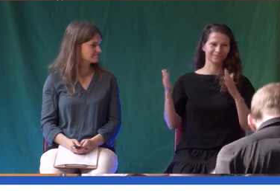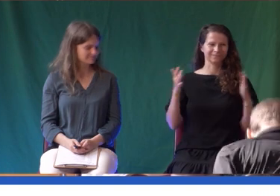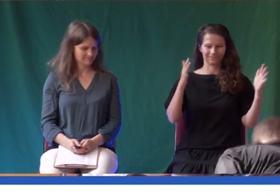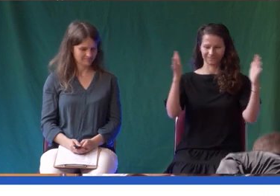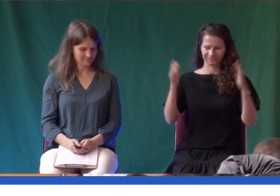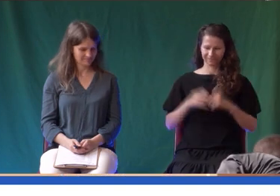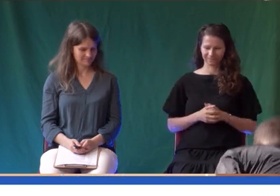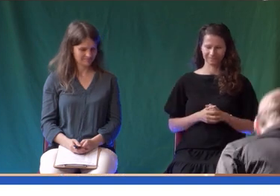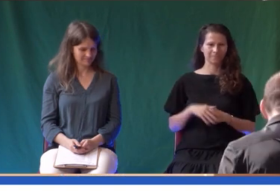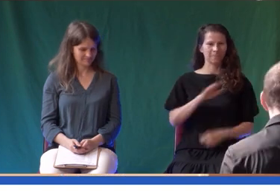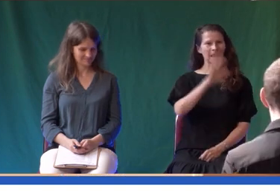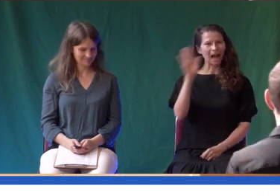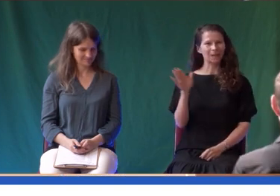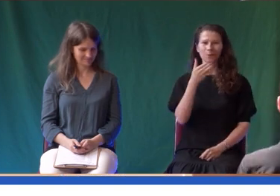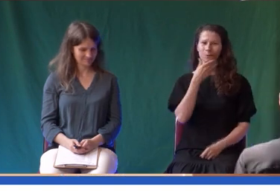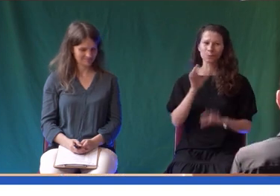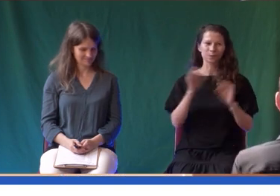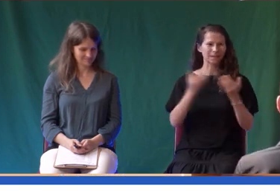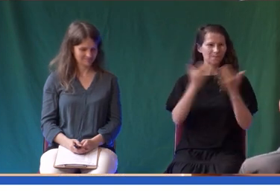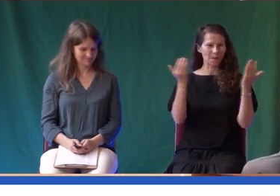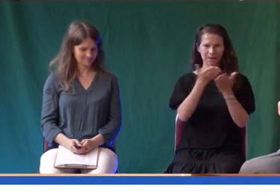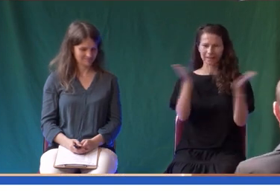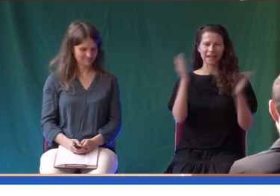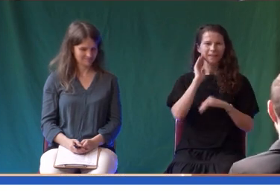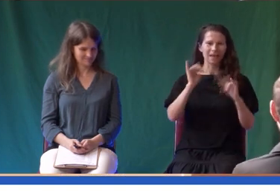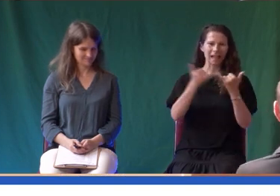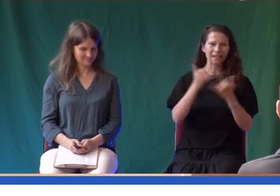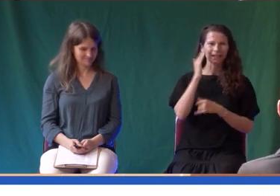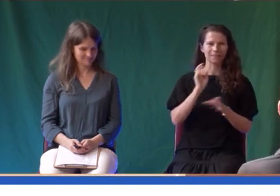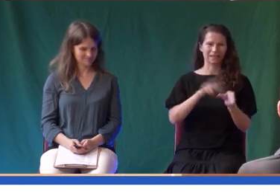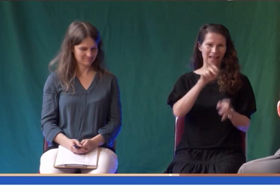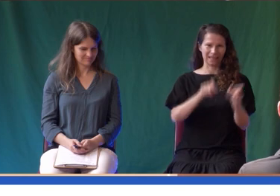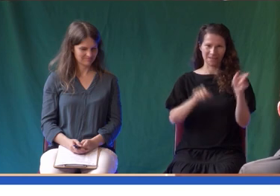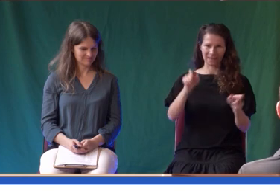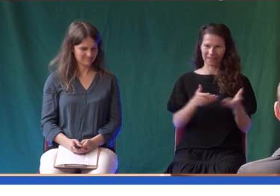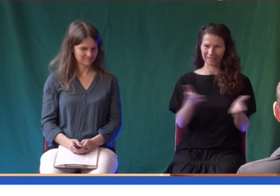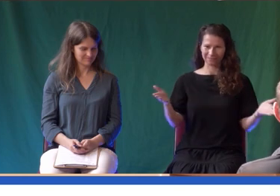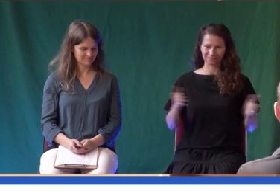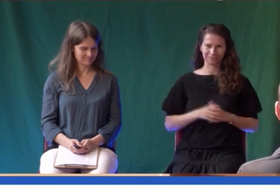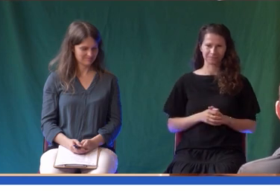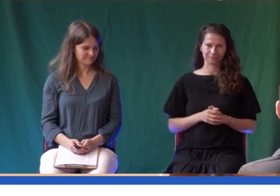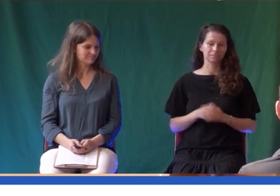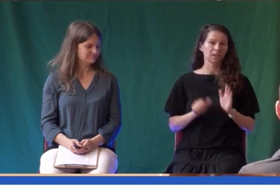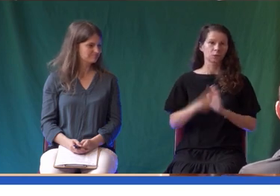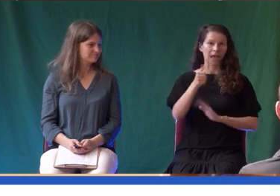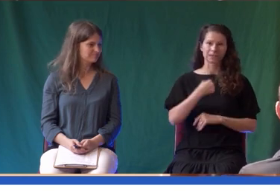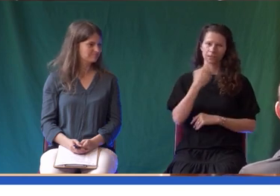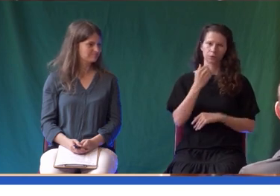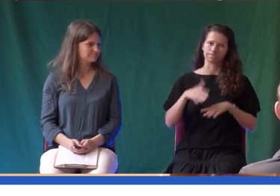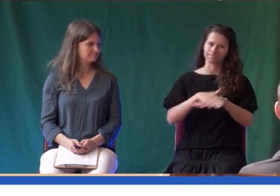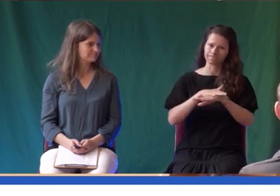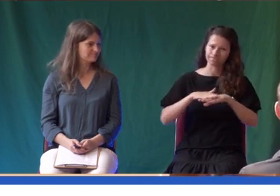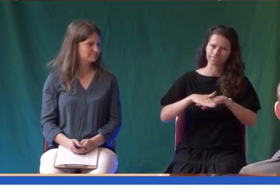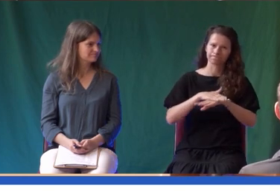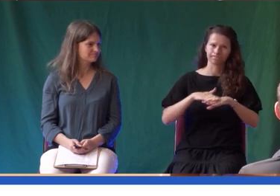danke schön hallo schönen guten Morgen liebe Eltern Liebe teilnehmende zunächst einmal möchte ich mich dafür entschuldigen dass ich hier so